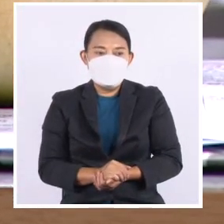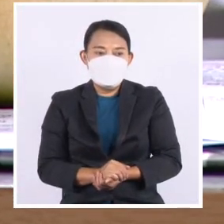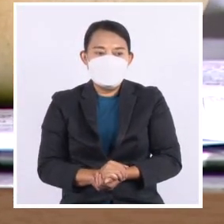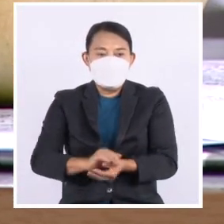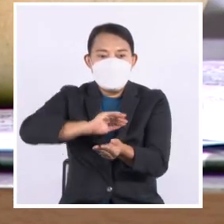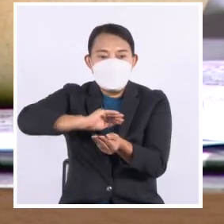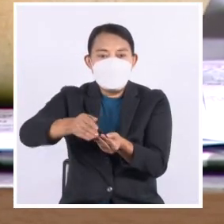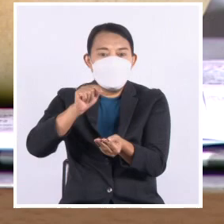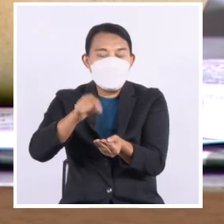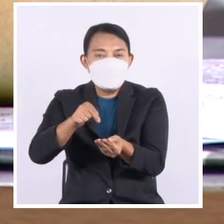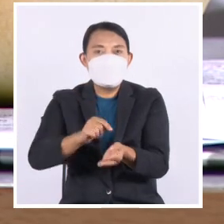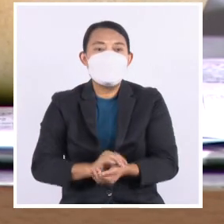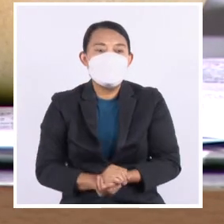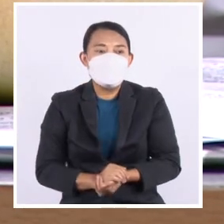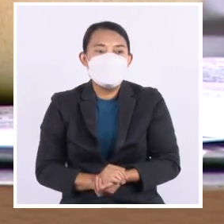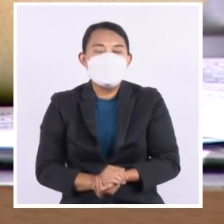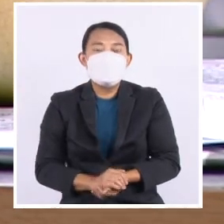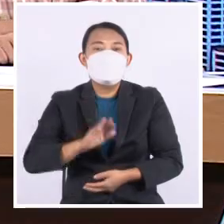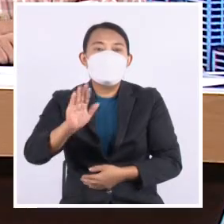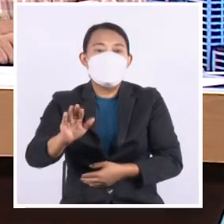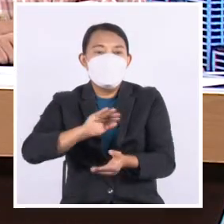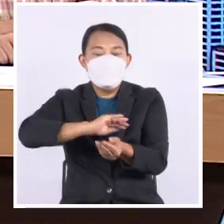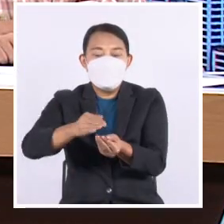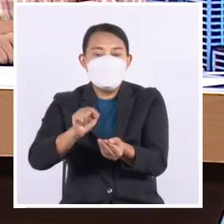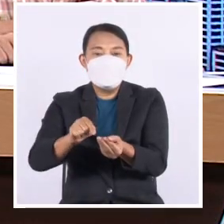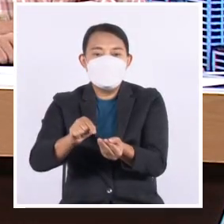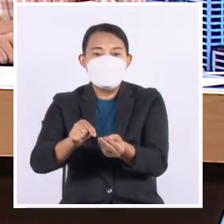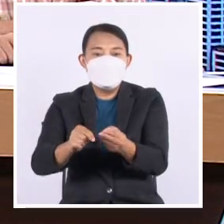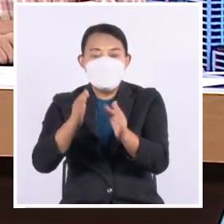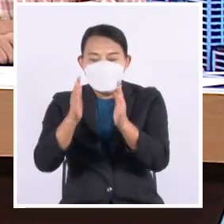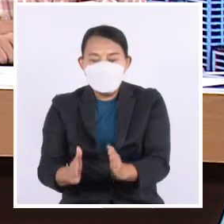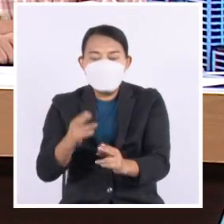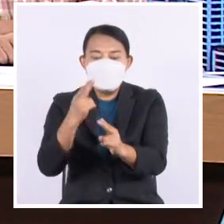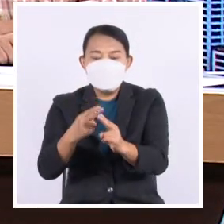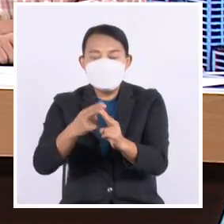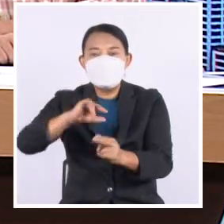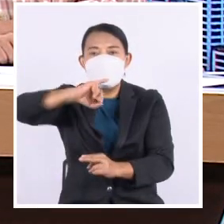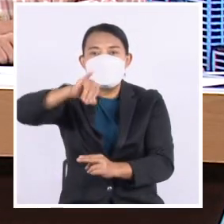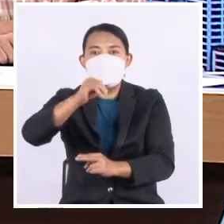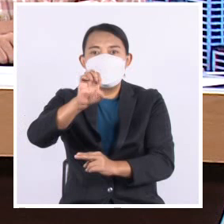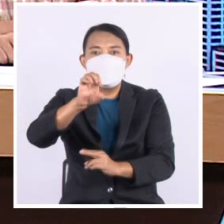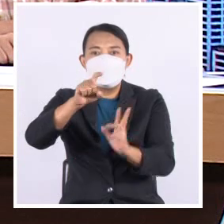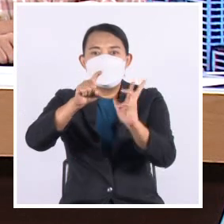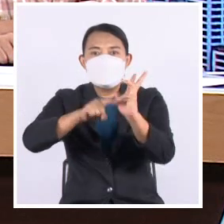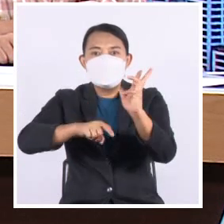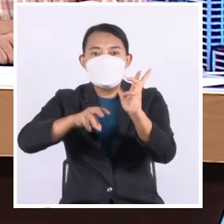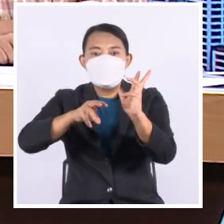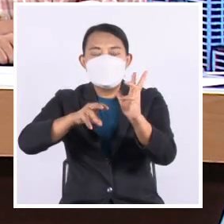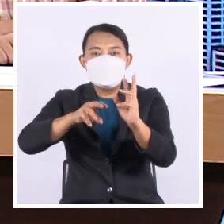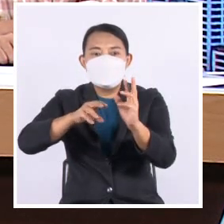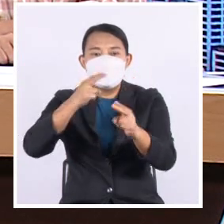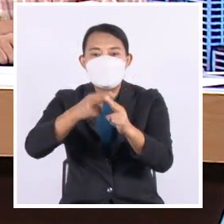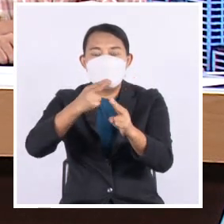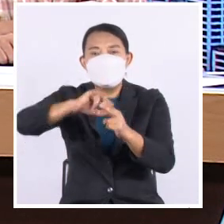ฮะเป็นมะม่วงของคุณจิ๋มคุณจิ๋มนะฮะเดี๋ยวนะจะชื่อจริงของคุณจิ๋มนะฮะ